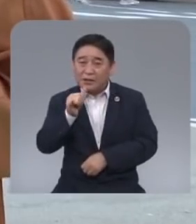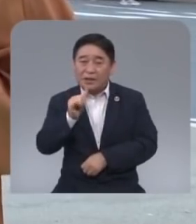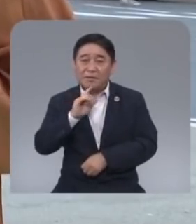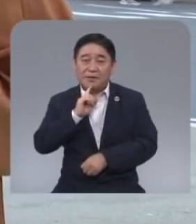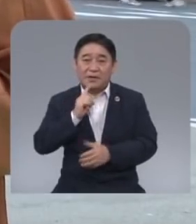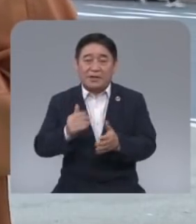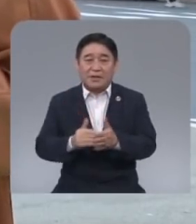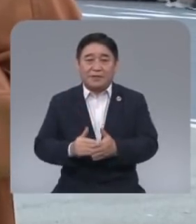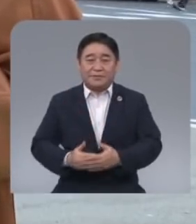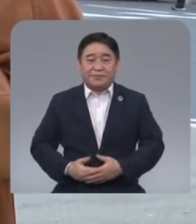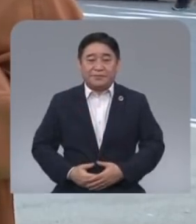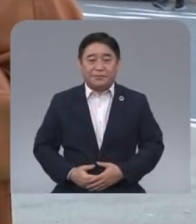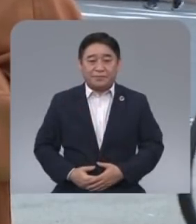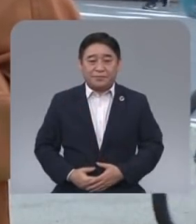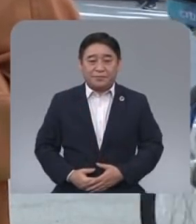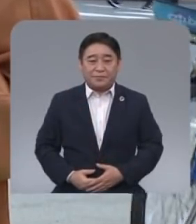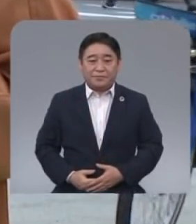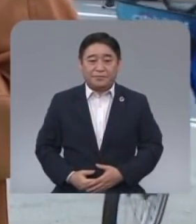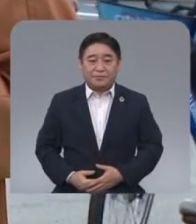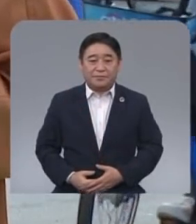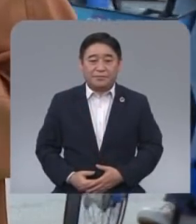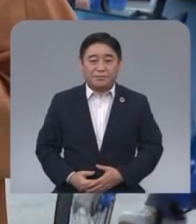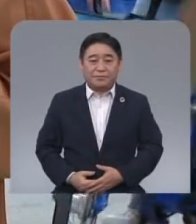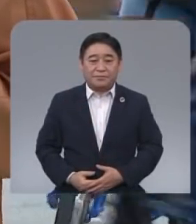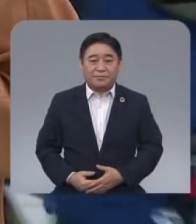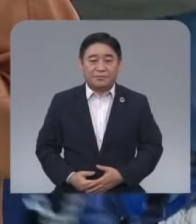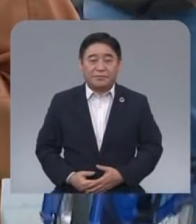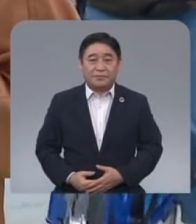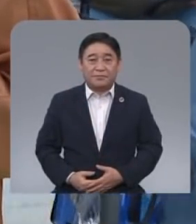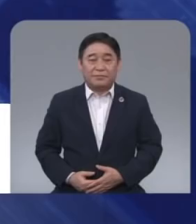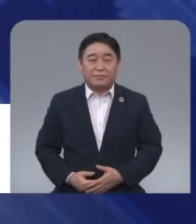겁니다. 뉴욕에서 KBS 뉴스 한보경입니다.